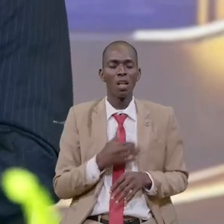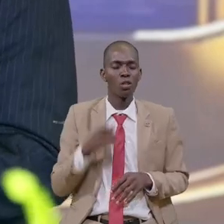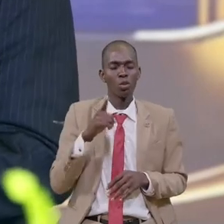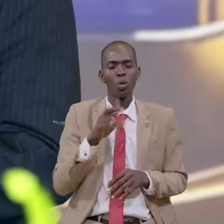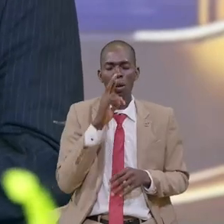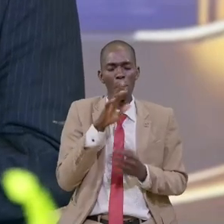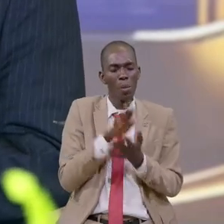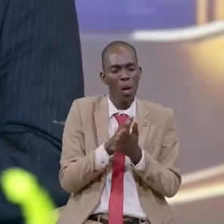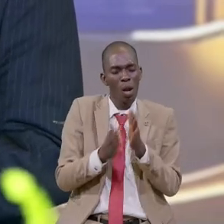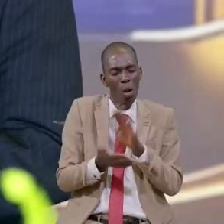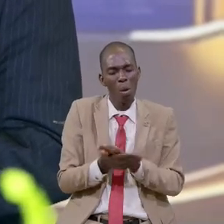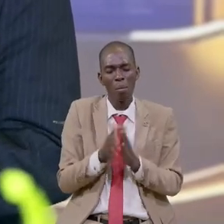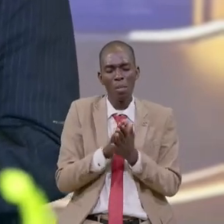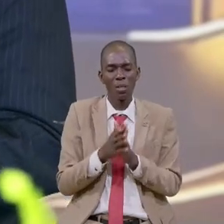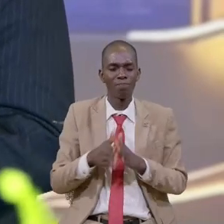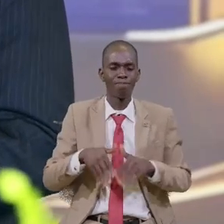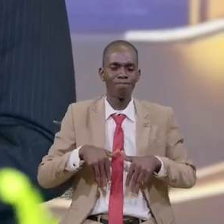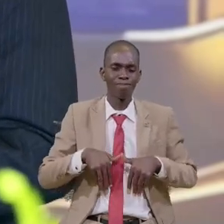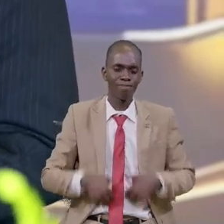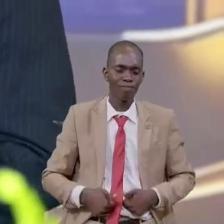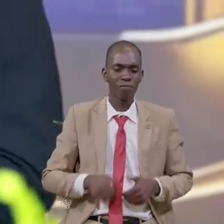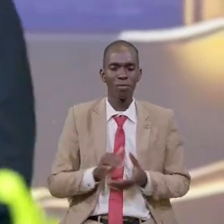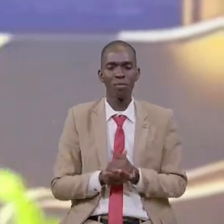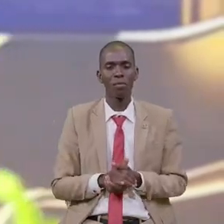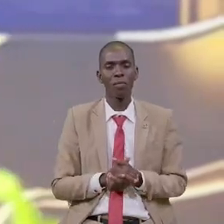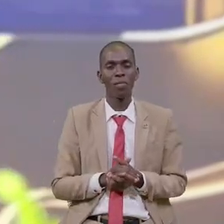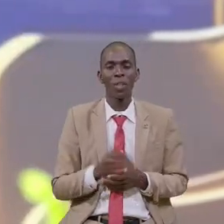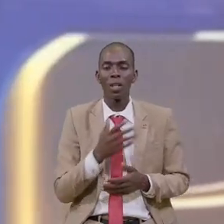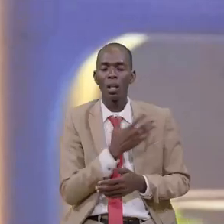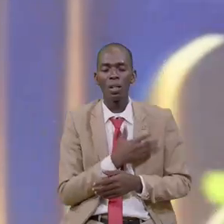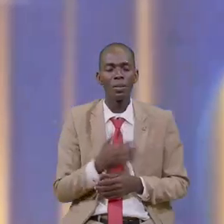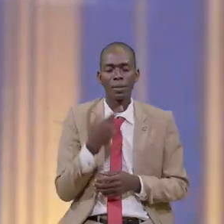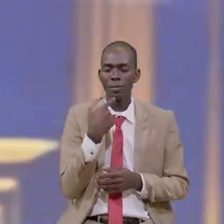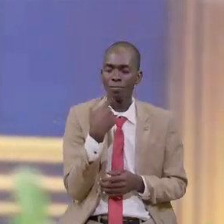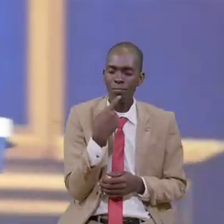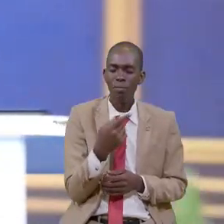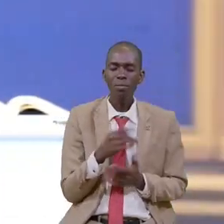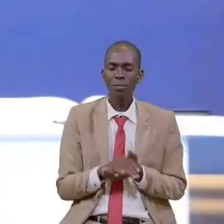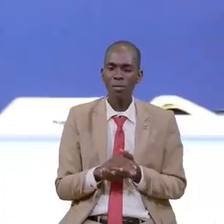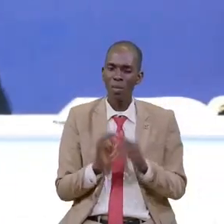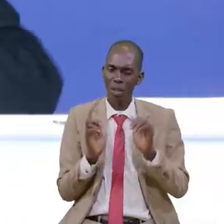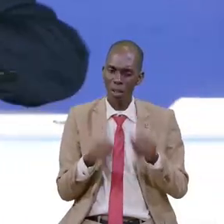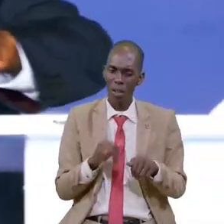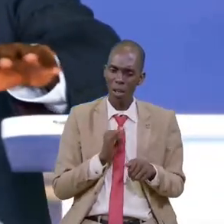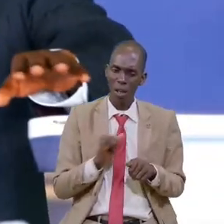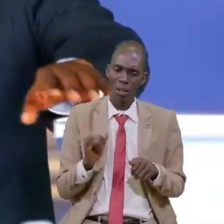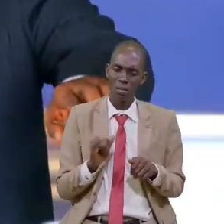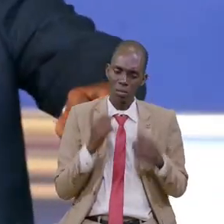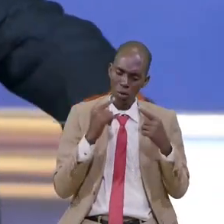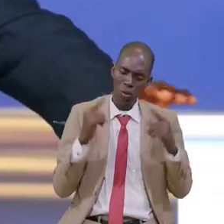es fatigué, tu te dis, est-ce que je peux réussir? Je réponds, tu vas